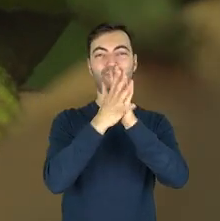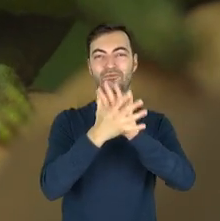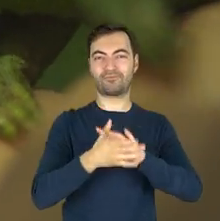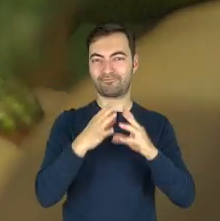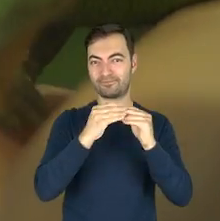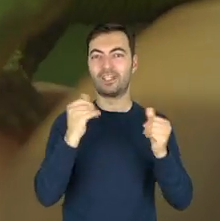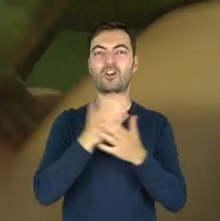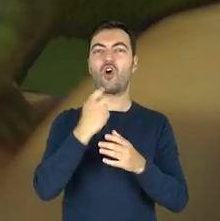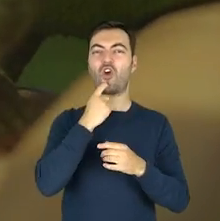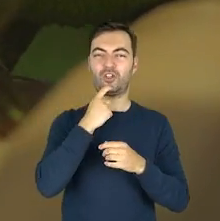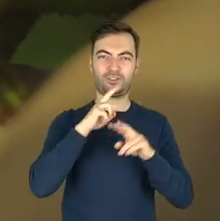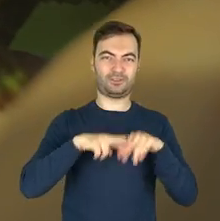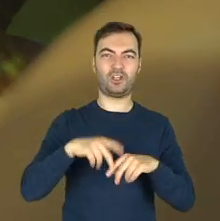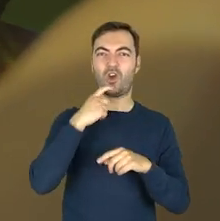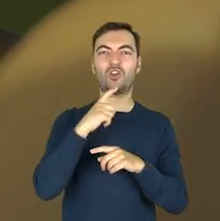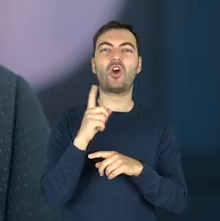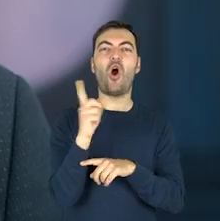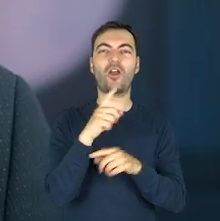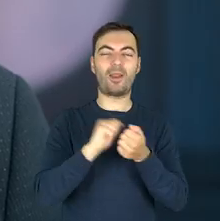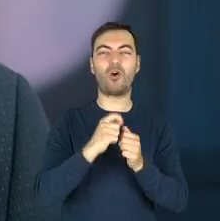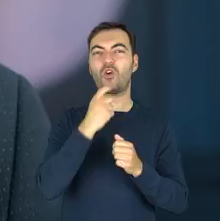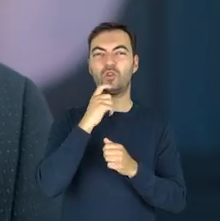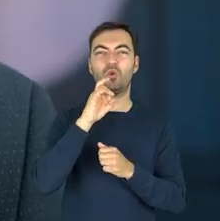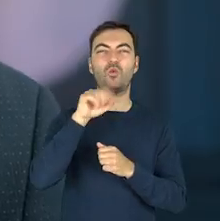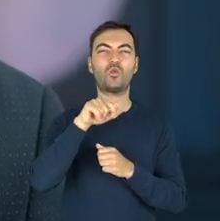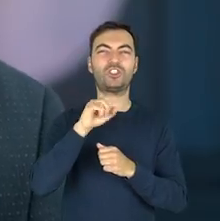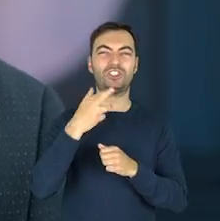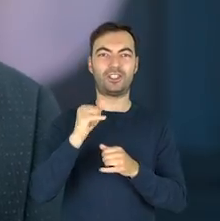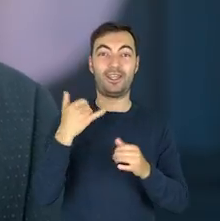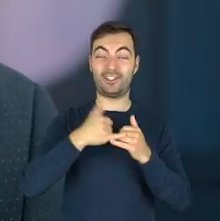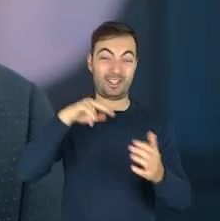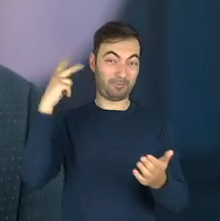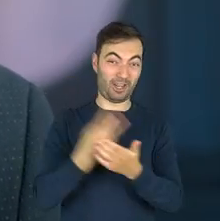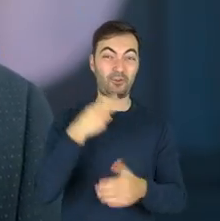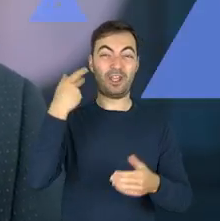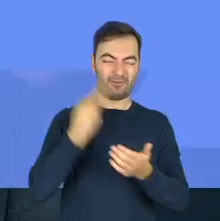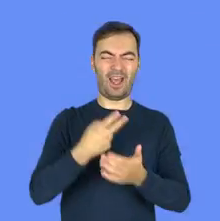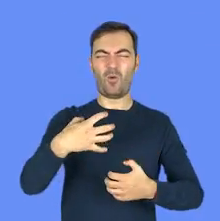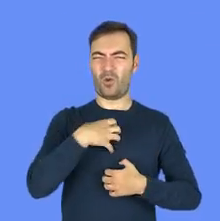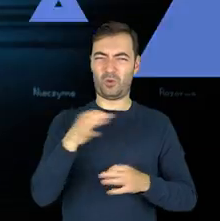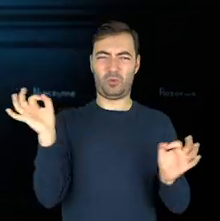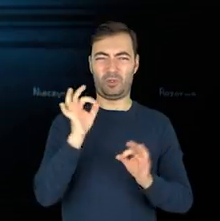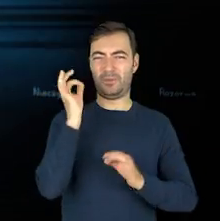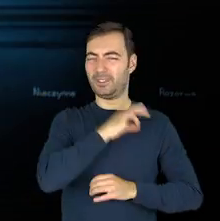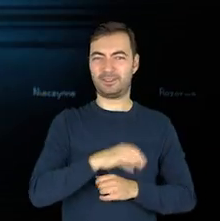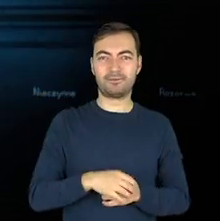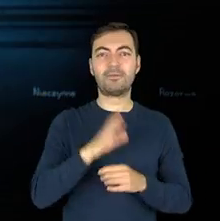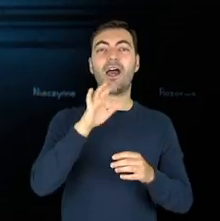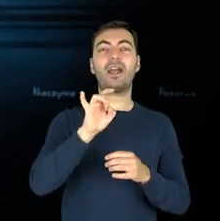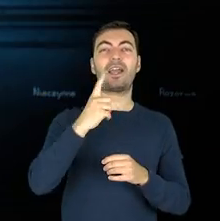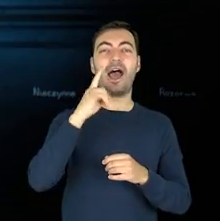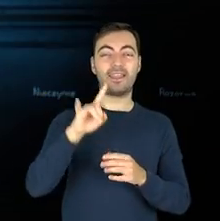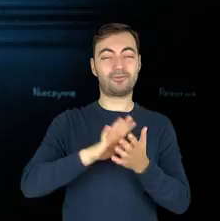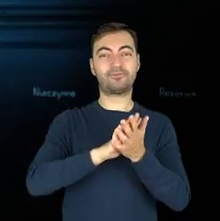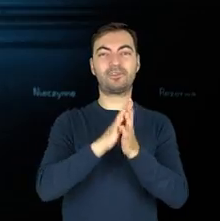niej tak zwana kość ogonowa albo kość guziczna, na którą upadek jest wyjątkowo bolesny. Od gadów dość